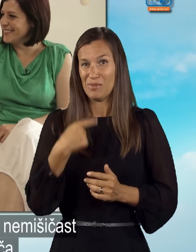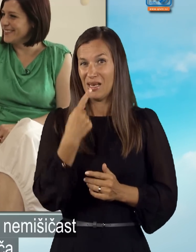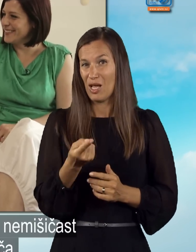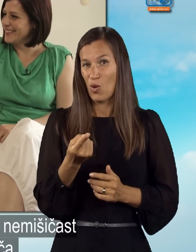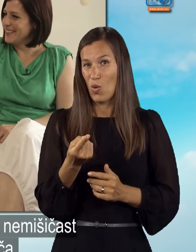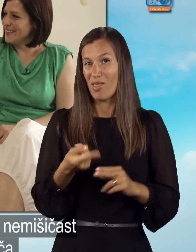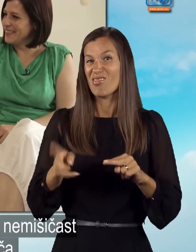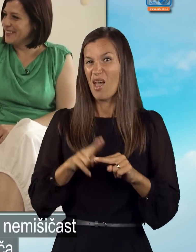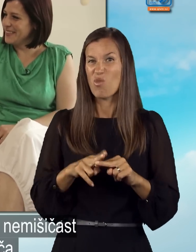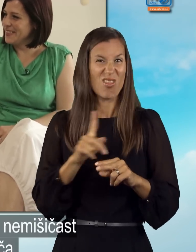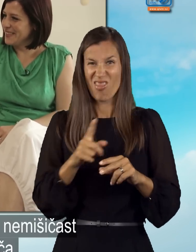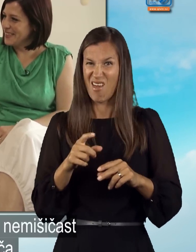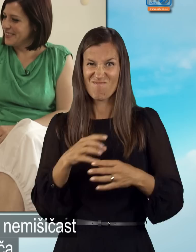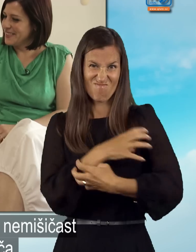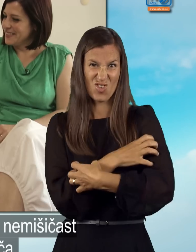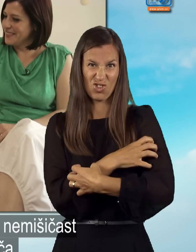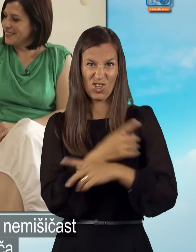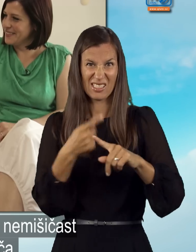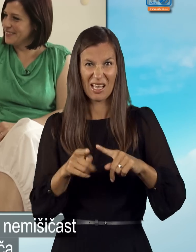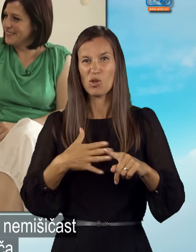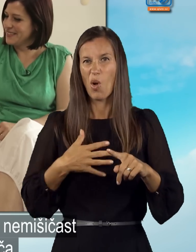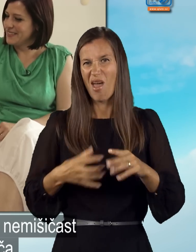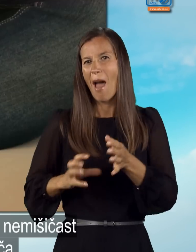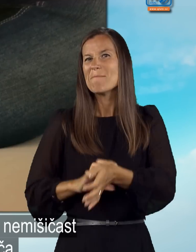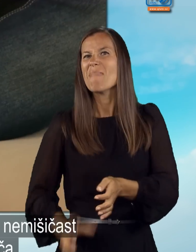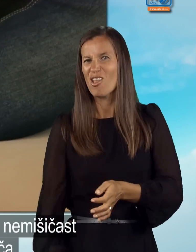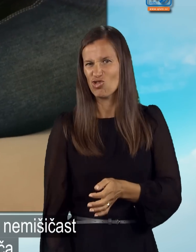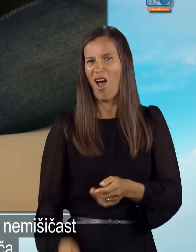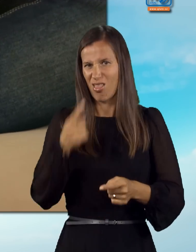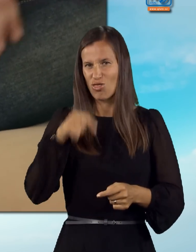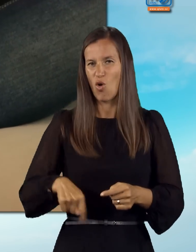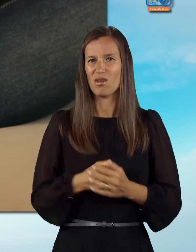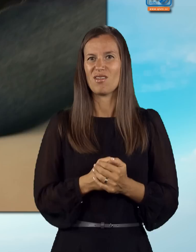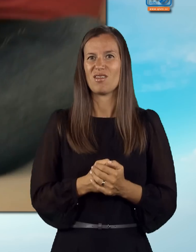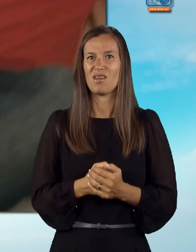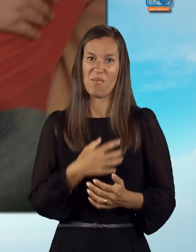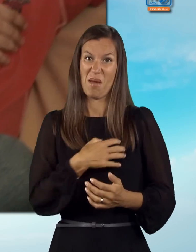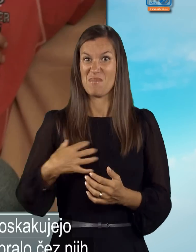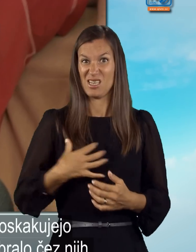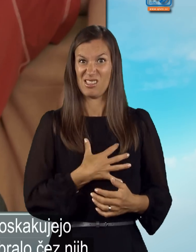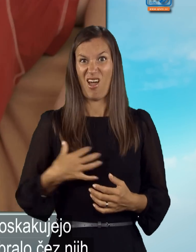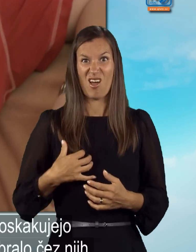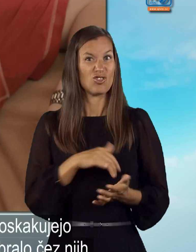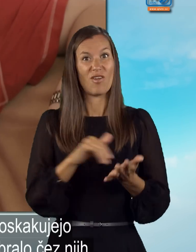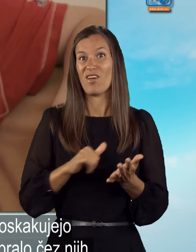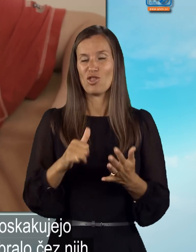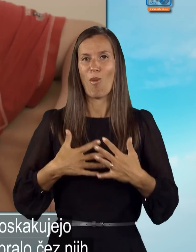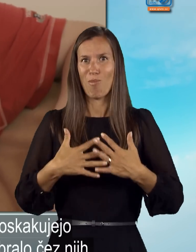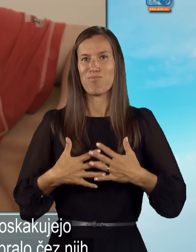Jaz bi rekel, da je najbolj mišičast del, so moja meča. To, pa moja prsa še